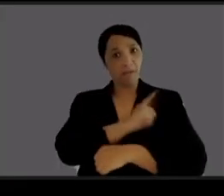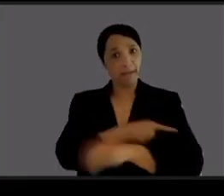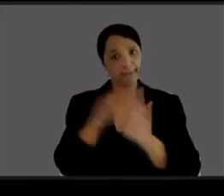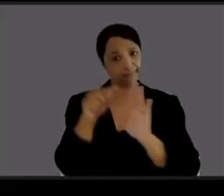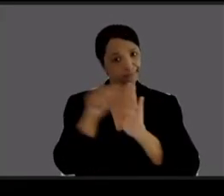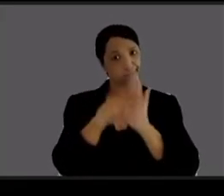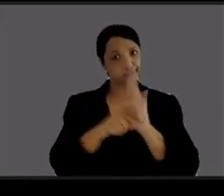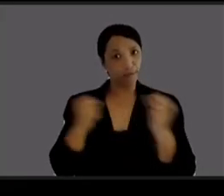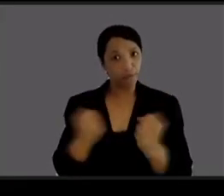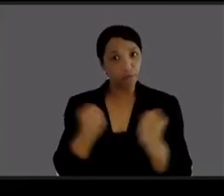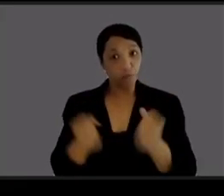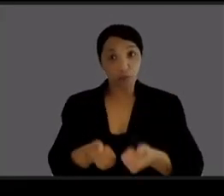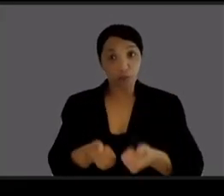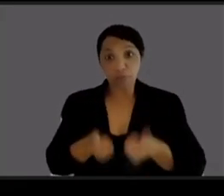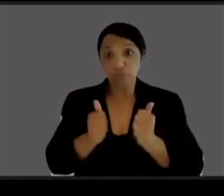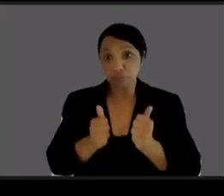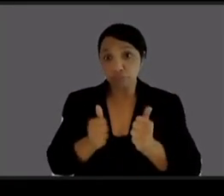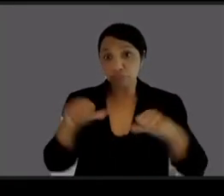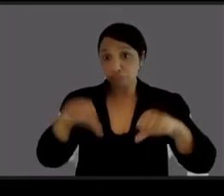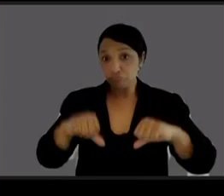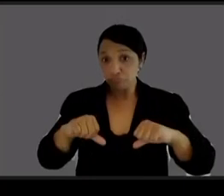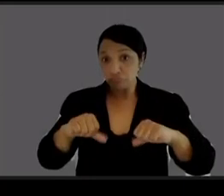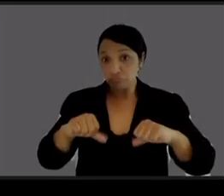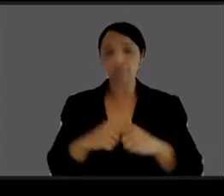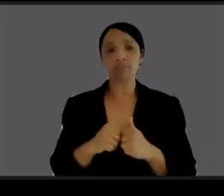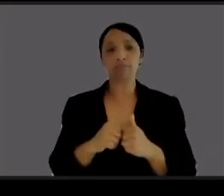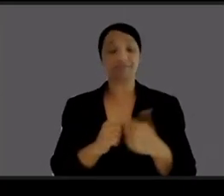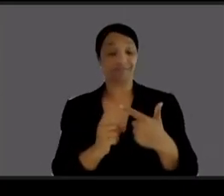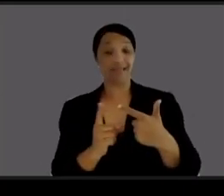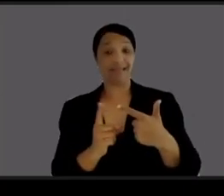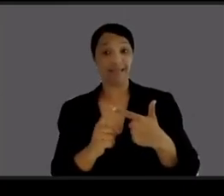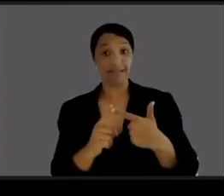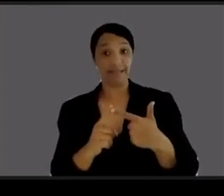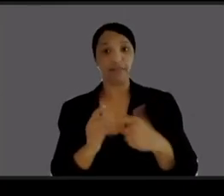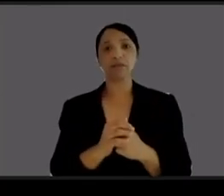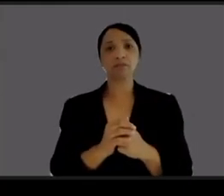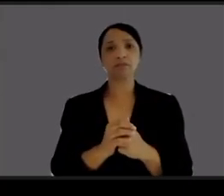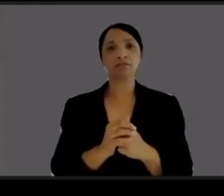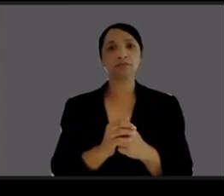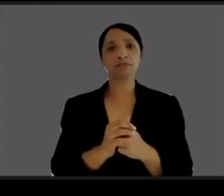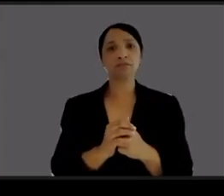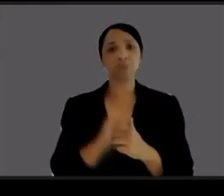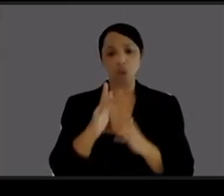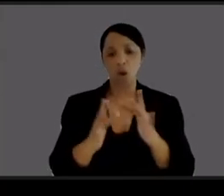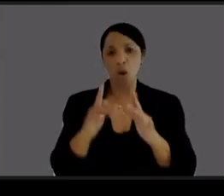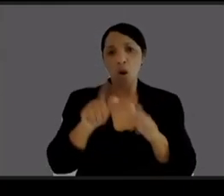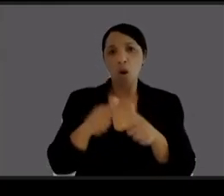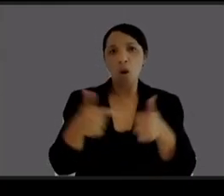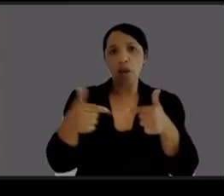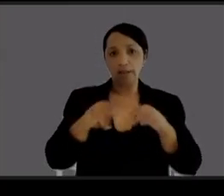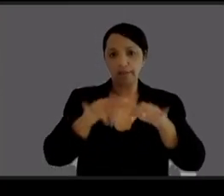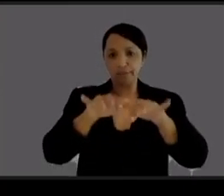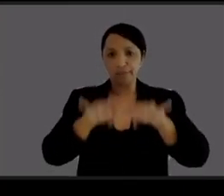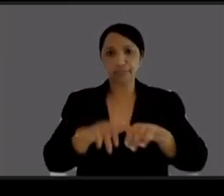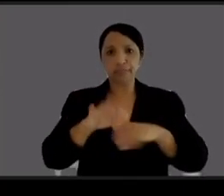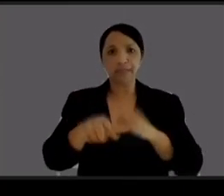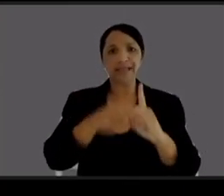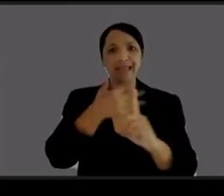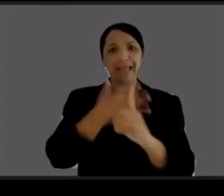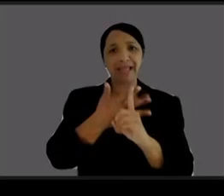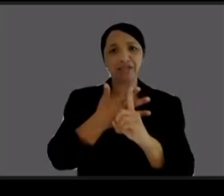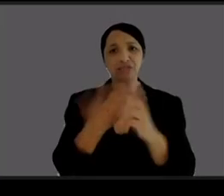بال وفت بالغرض المطلوب منها ثانيا هل يمكن للانترنت ان يدعم بشكل افضل